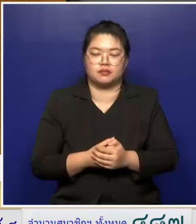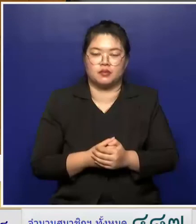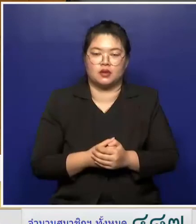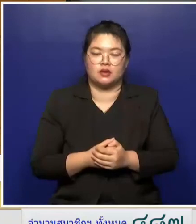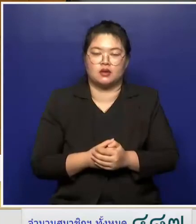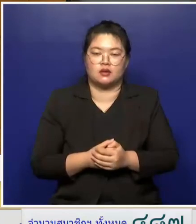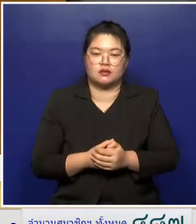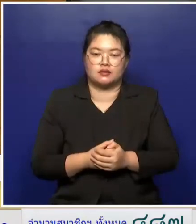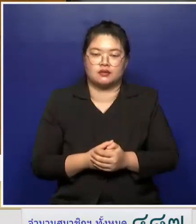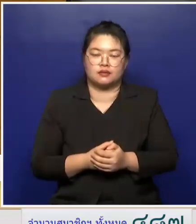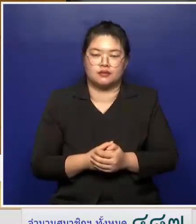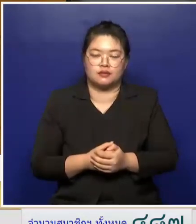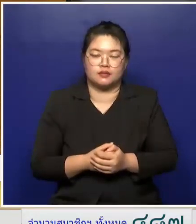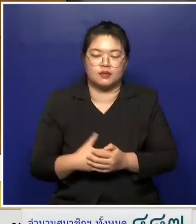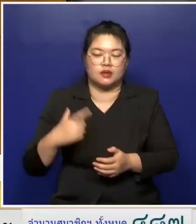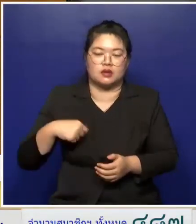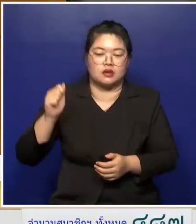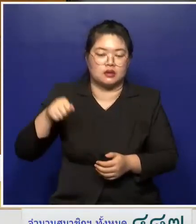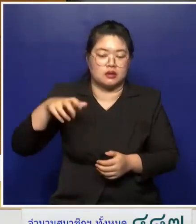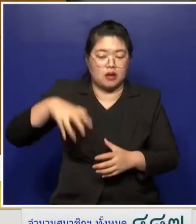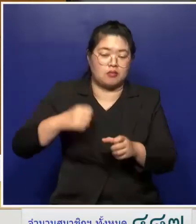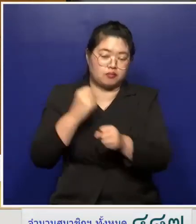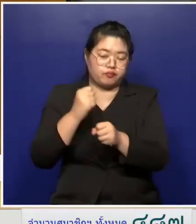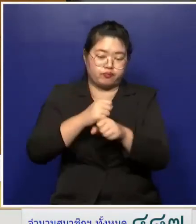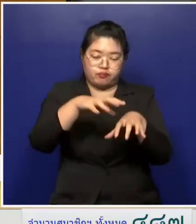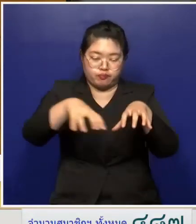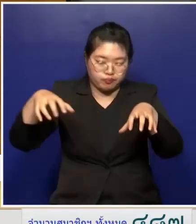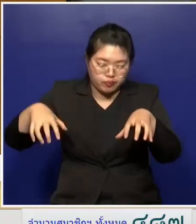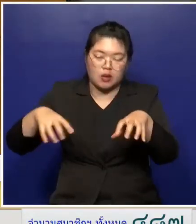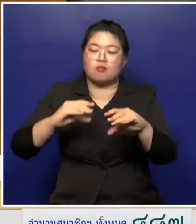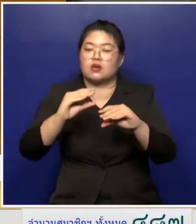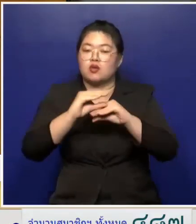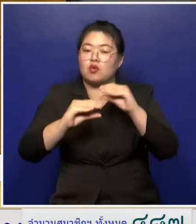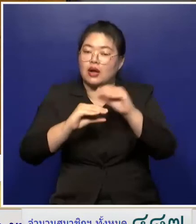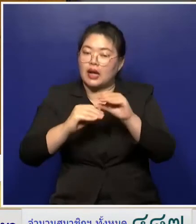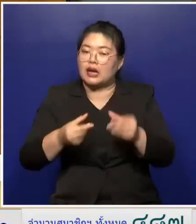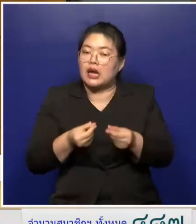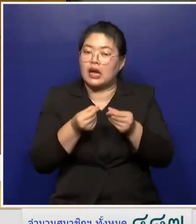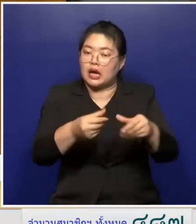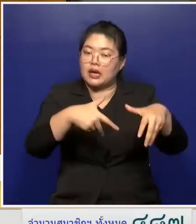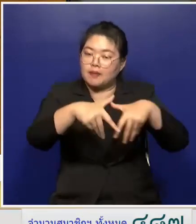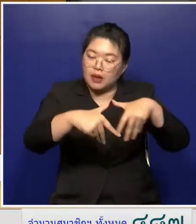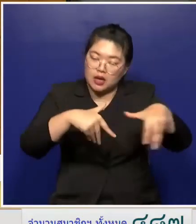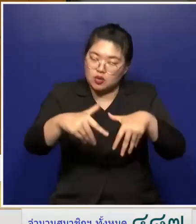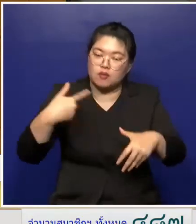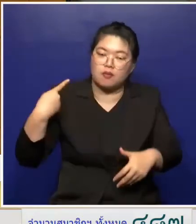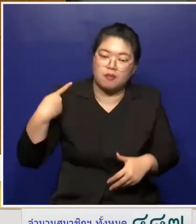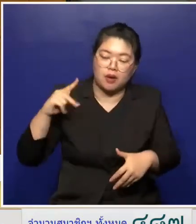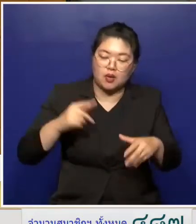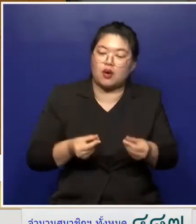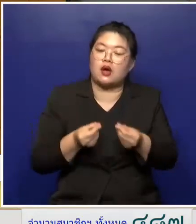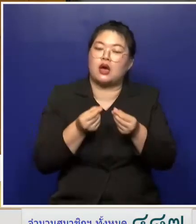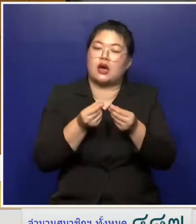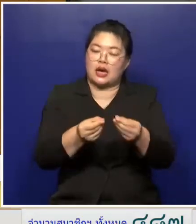หนวยงานใสังกัดของสัังสปกครองครับทำโครงการเพื่ประชาชนออกมาอย่น้อย